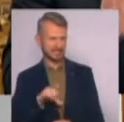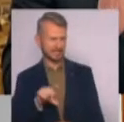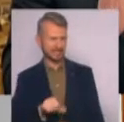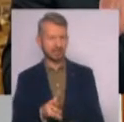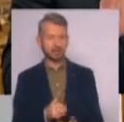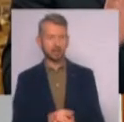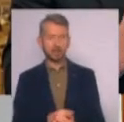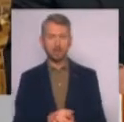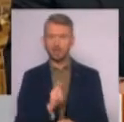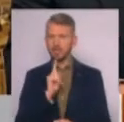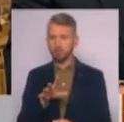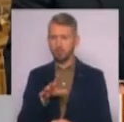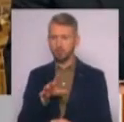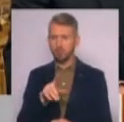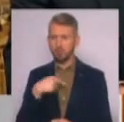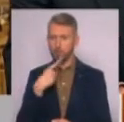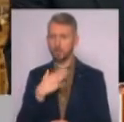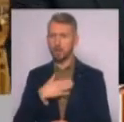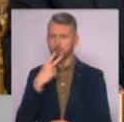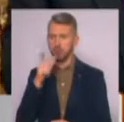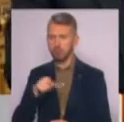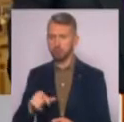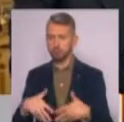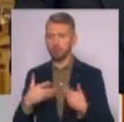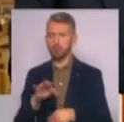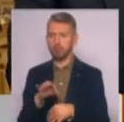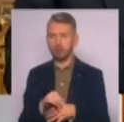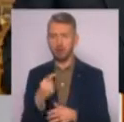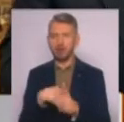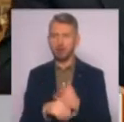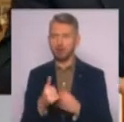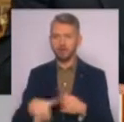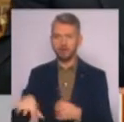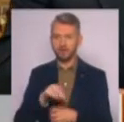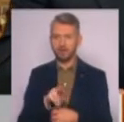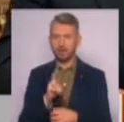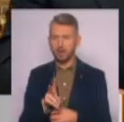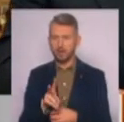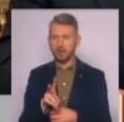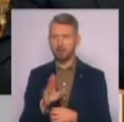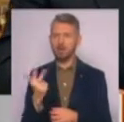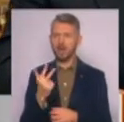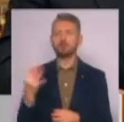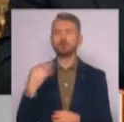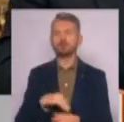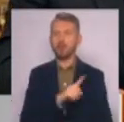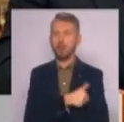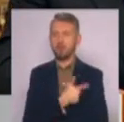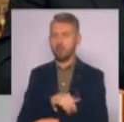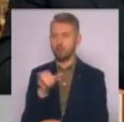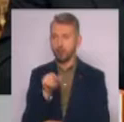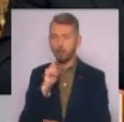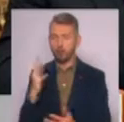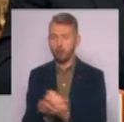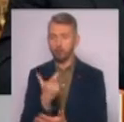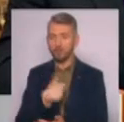інтоксикації. Не будемо говорити нашим глядачам про симптоми, тому що може буде так, як у третєкурсника медуніверситету, він знаходить